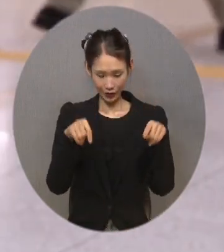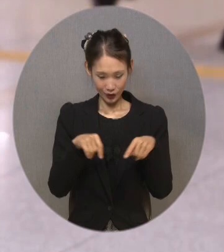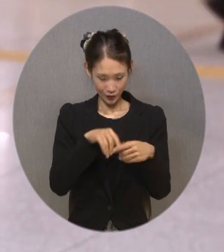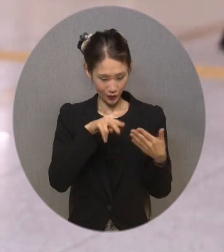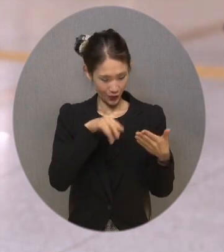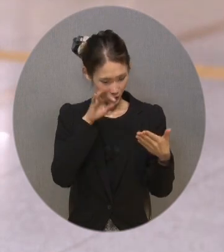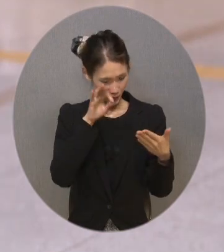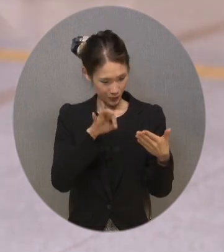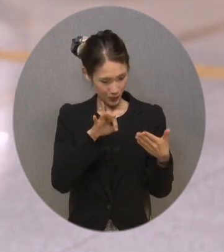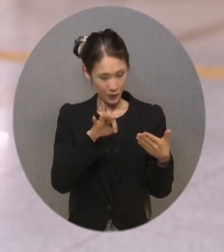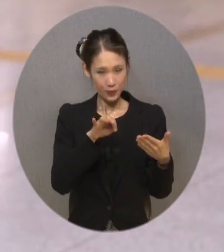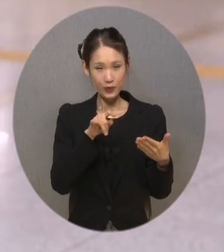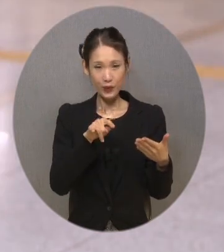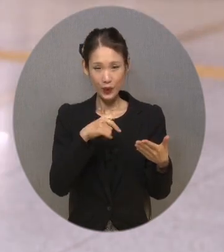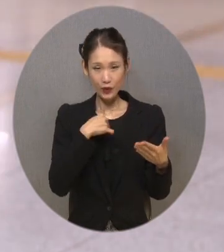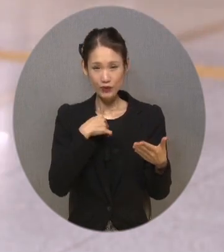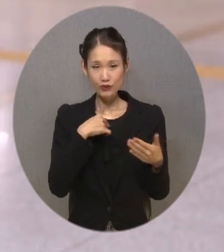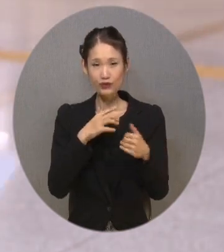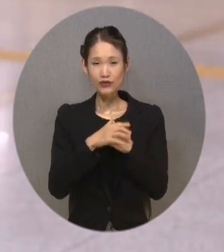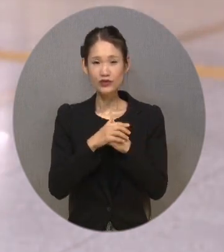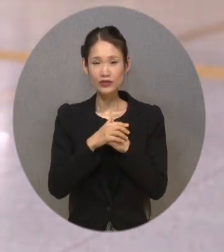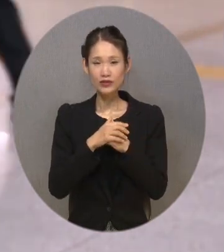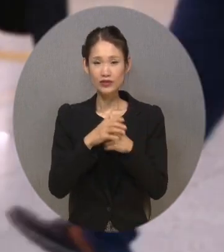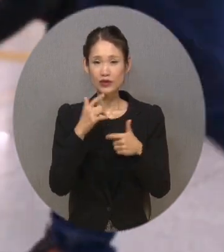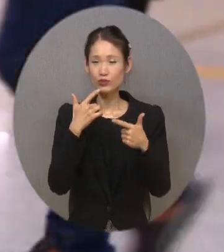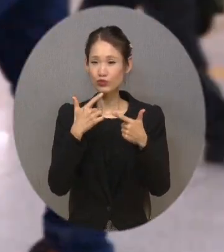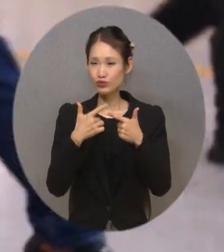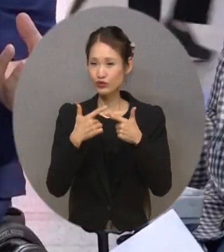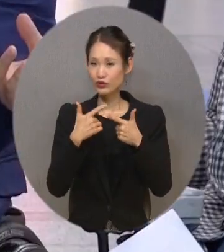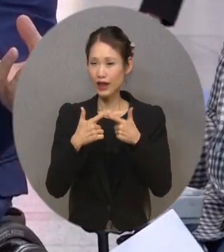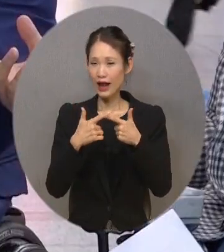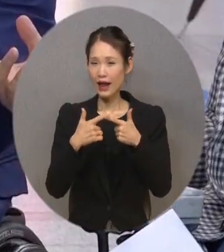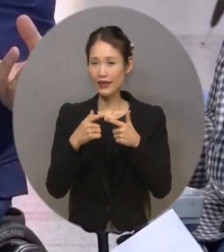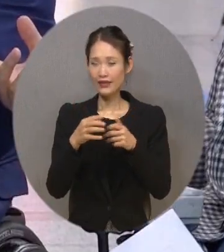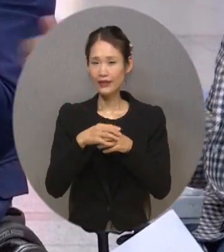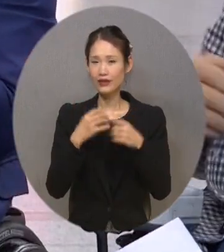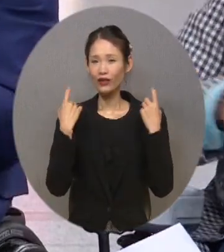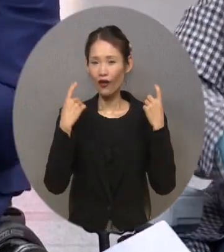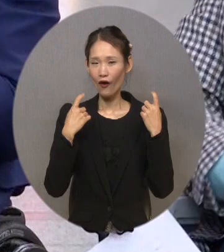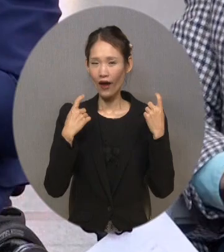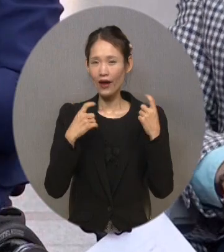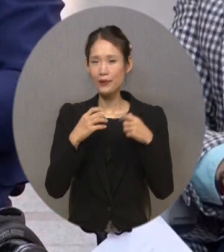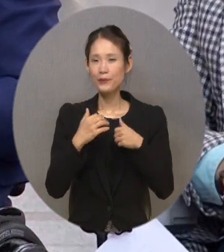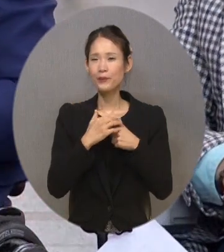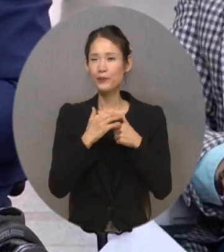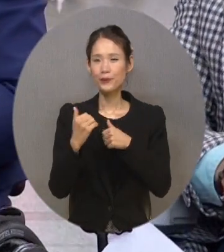여행에서 우리를 부산 패키지 여행을 보내주네. 부산.